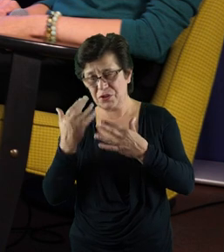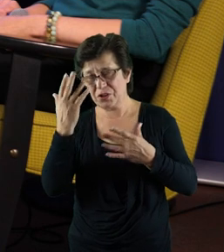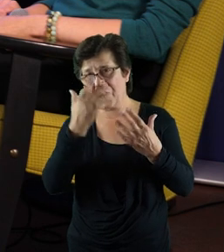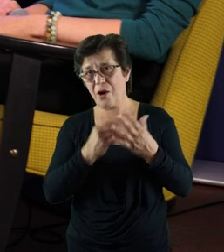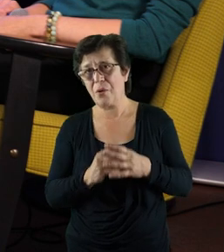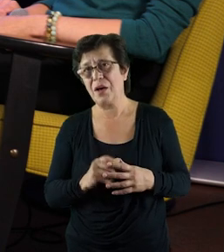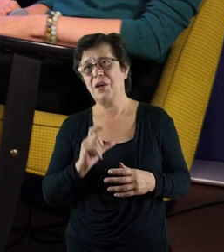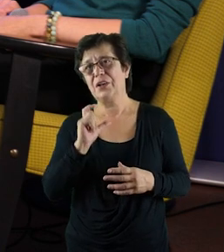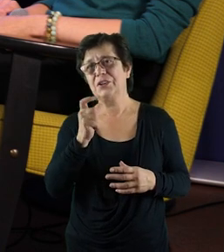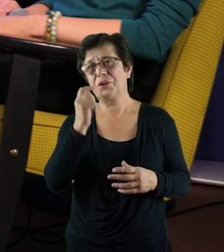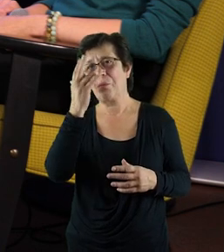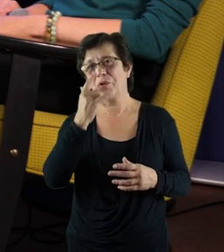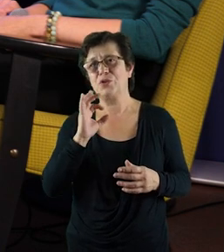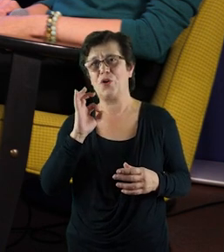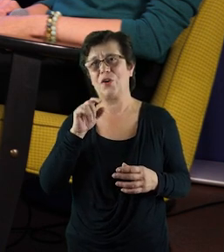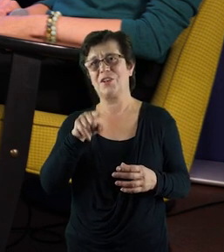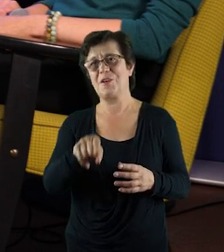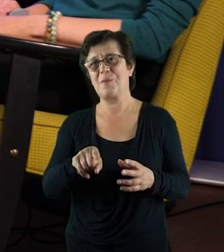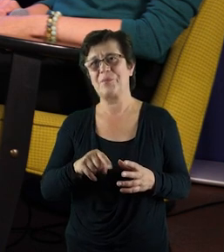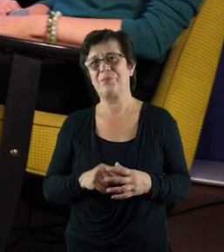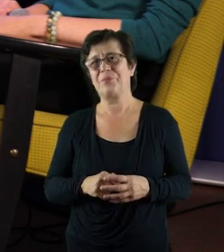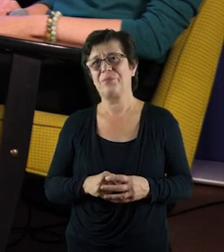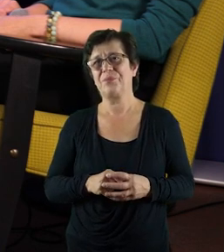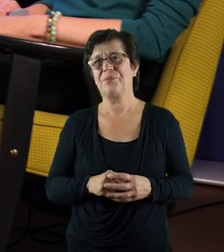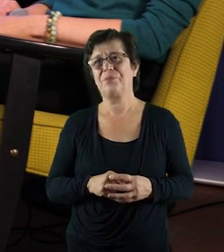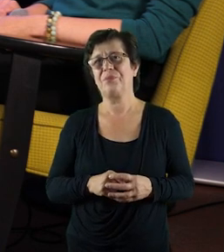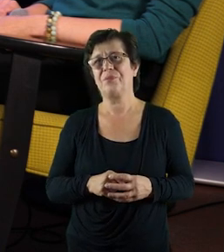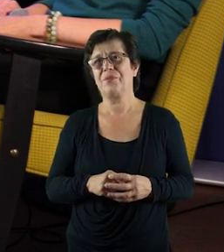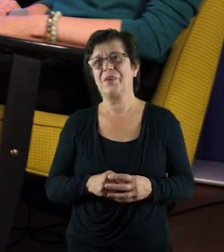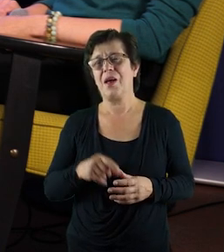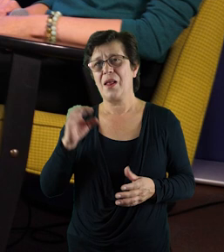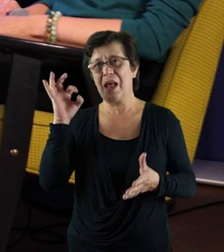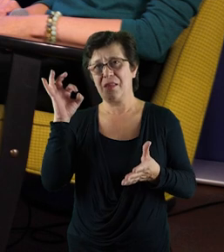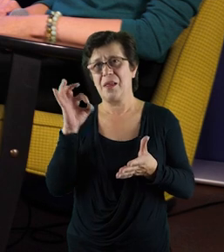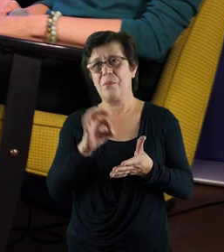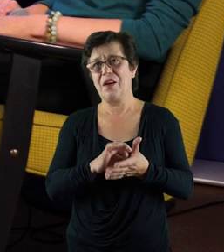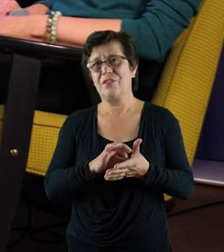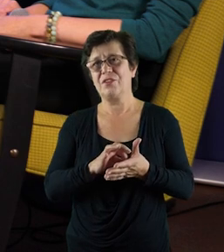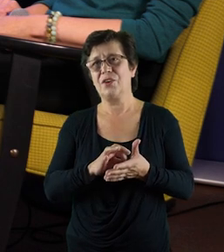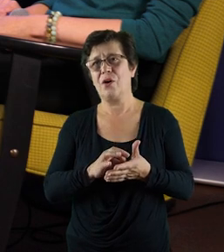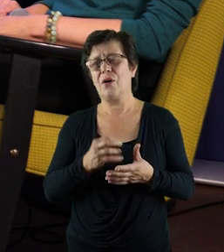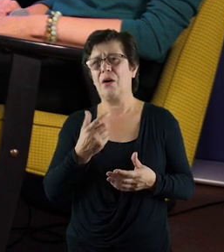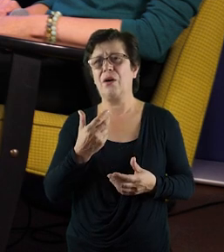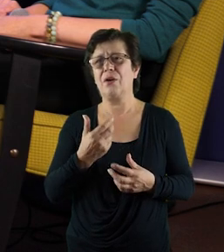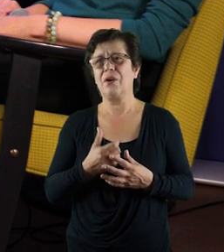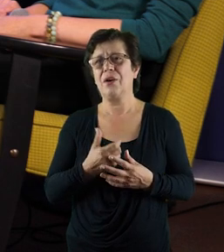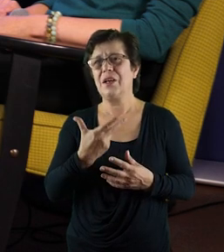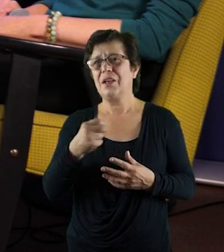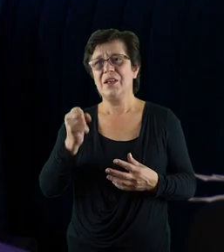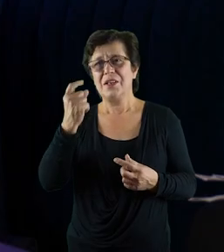nad istotą poezji przy tej okazji. I tak, na pewno nie chodziło mu o